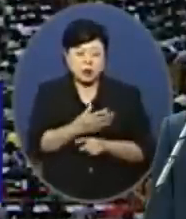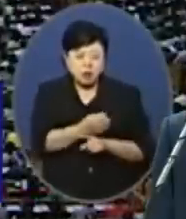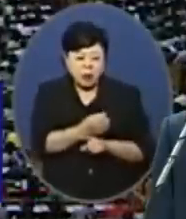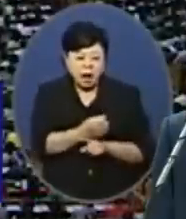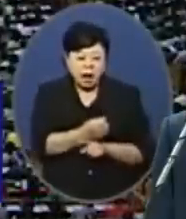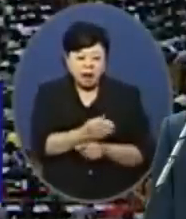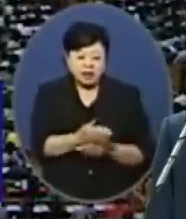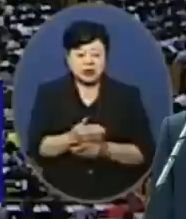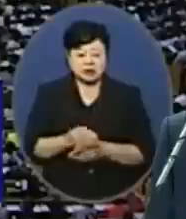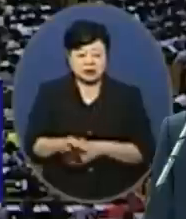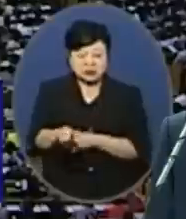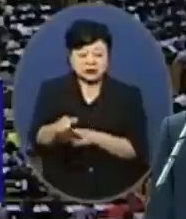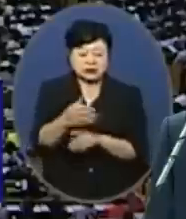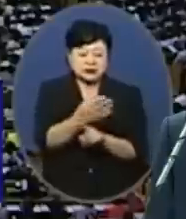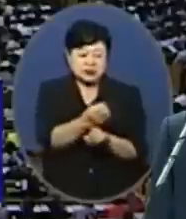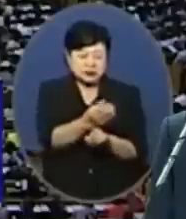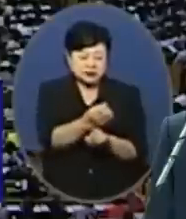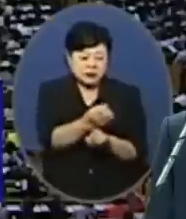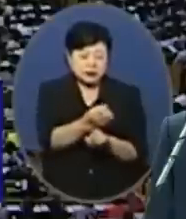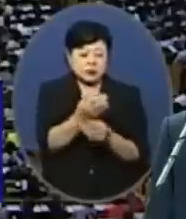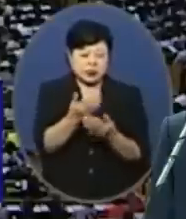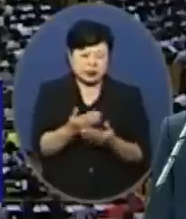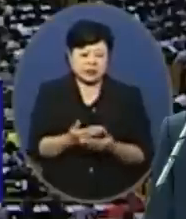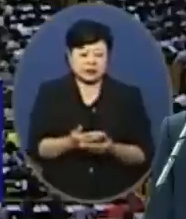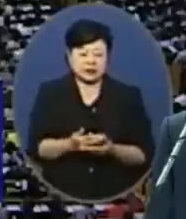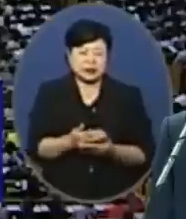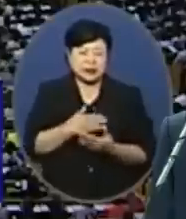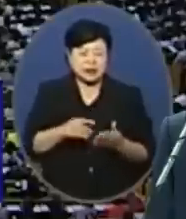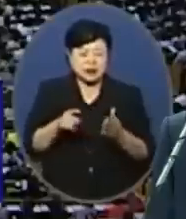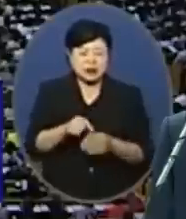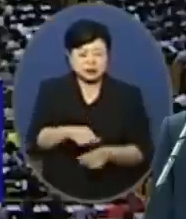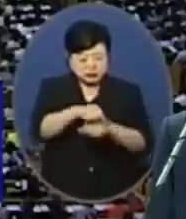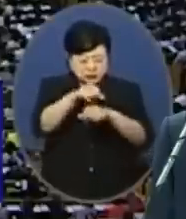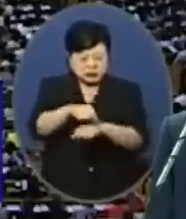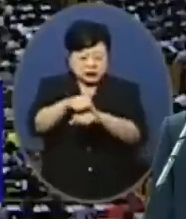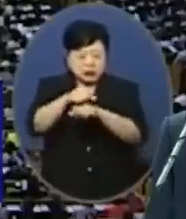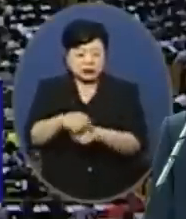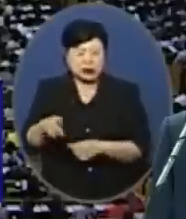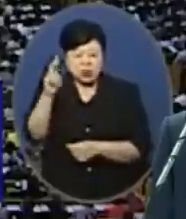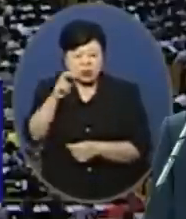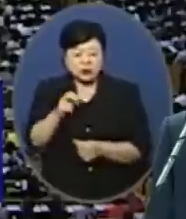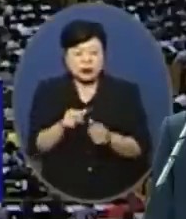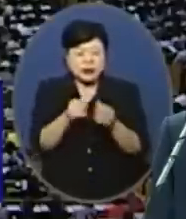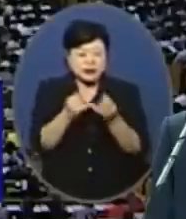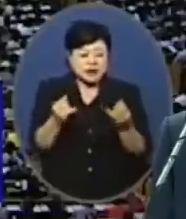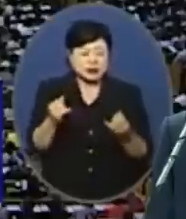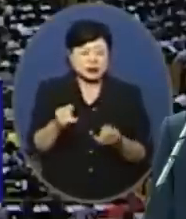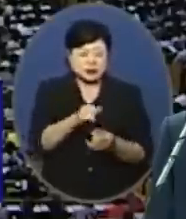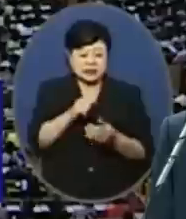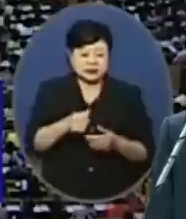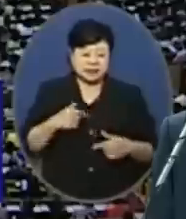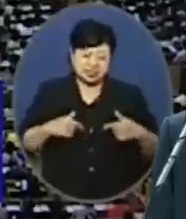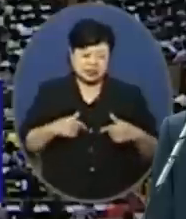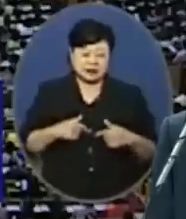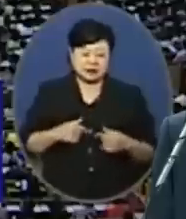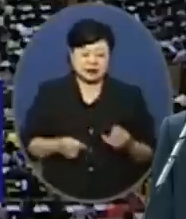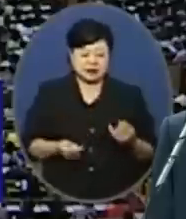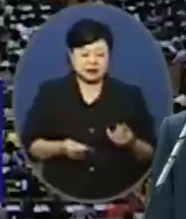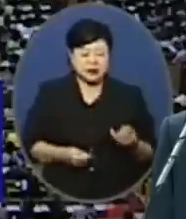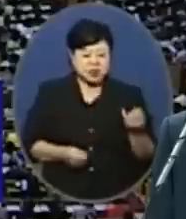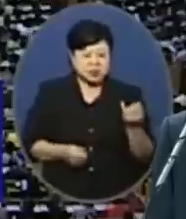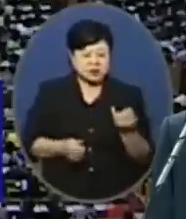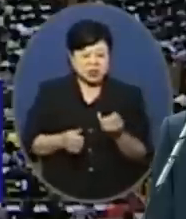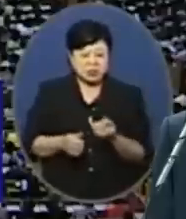보배와 여러 지방의 보배를 나를 위하여 샀고 또 노래하는 남녀들과 인생들이 기뻐하는 처첩을